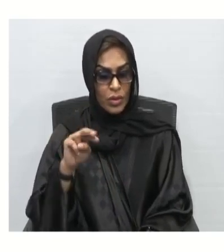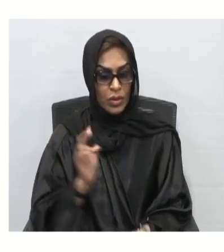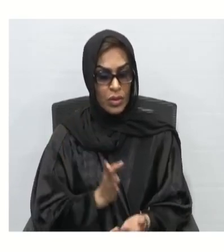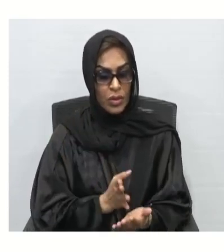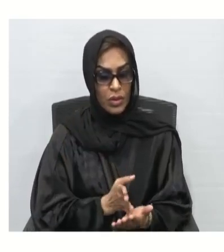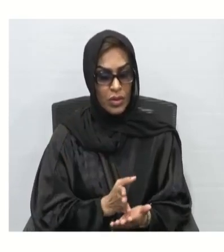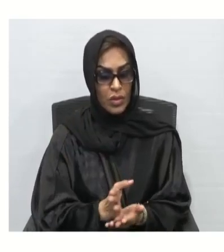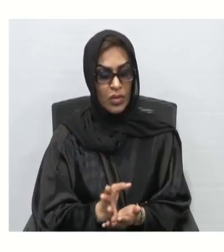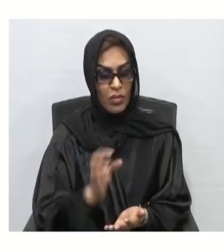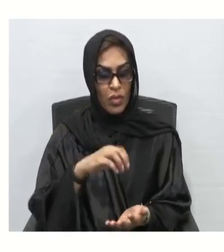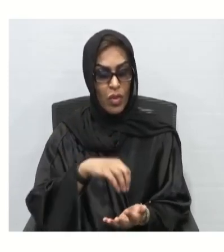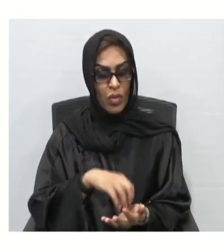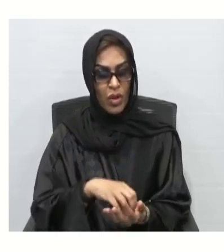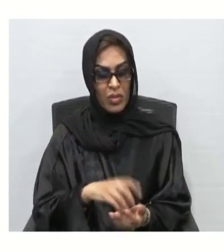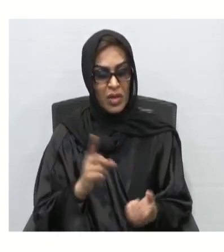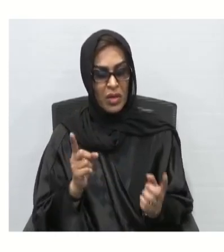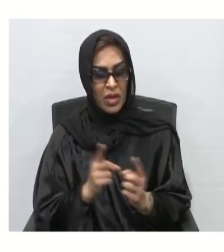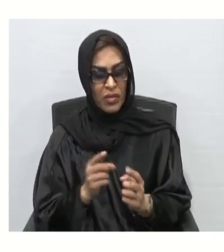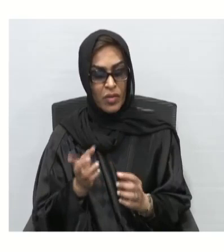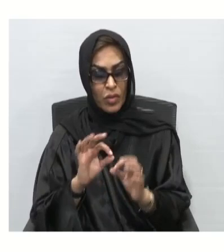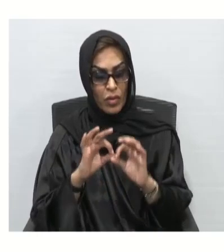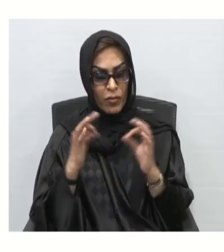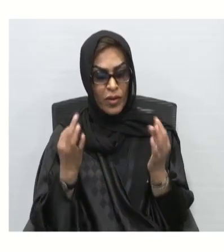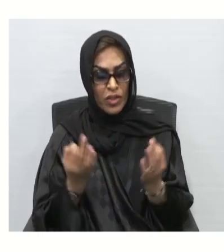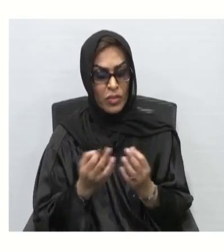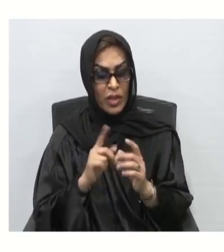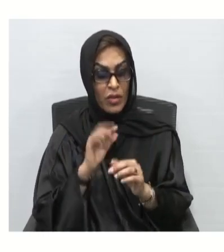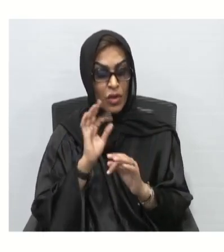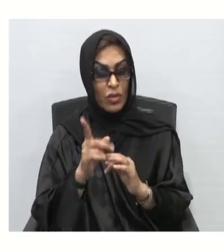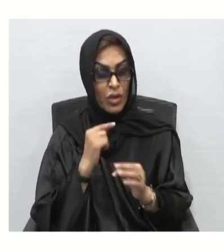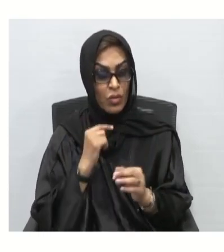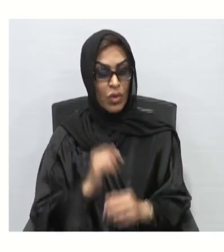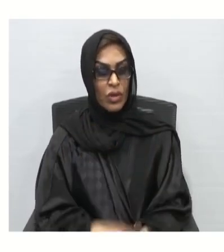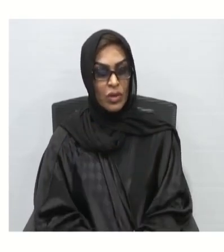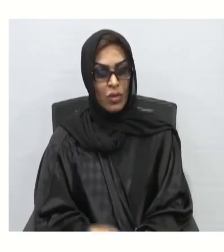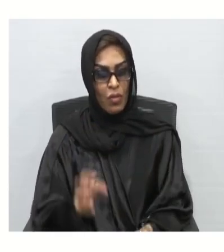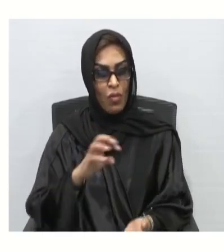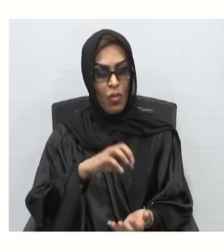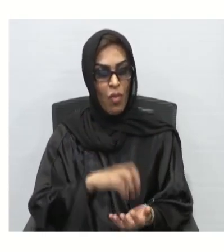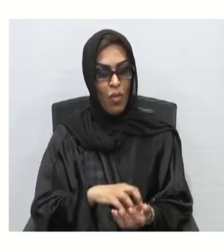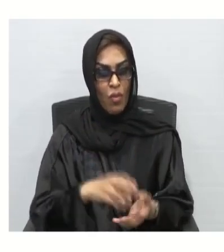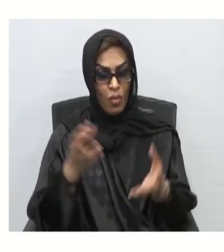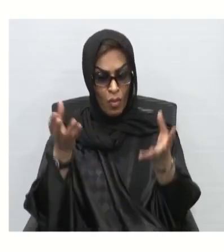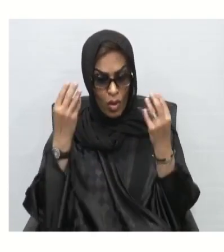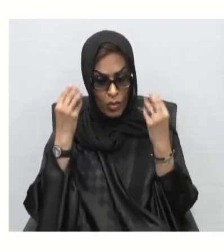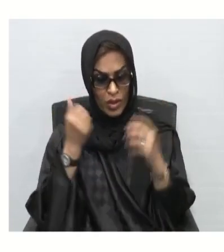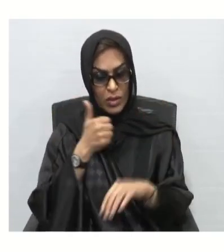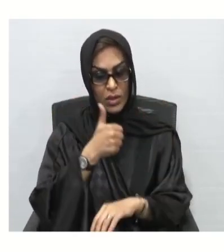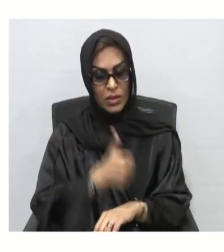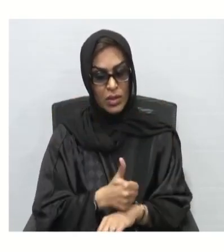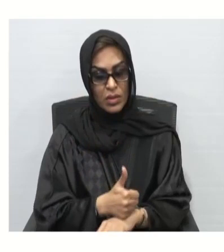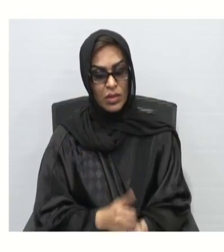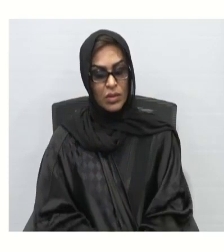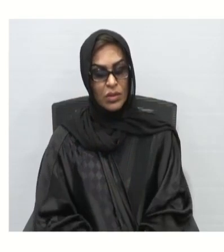الشراء من المواقع الالكترونيه متقاربه الى حد ما فجميع المواقع تتطلب عمل حساب